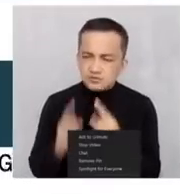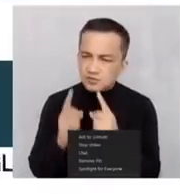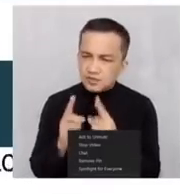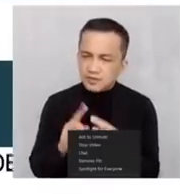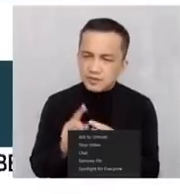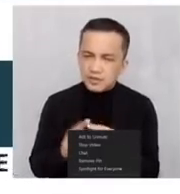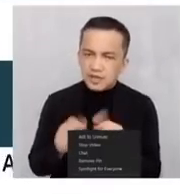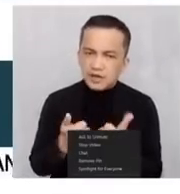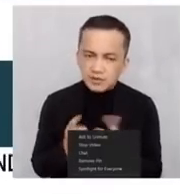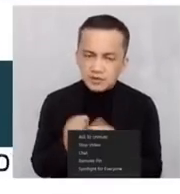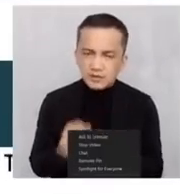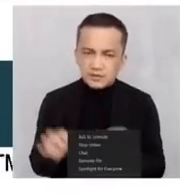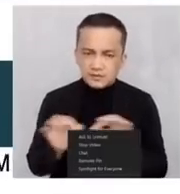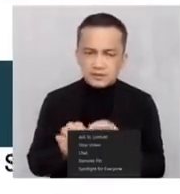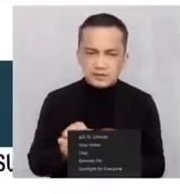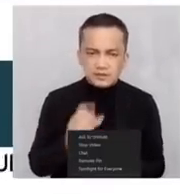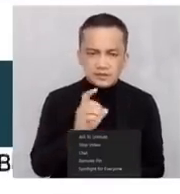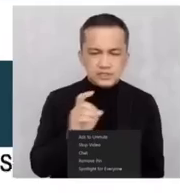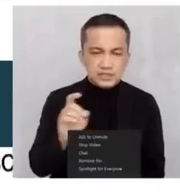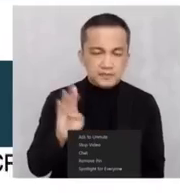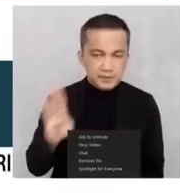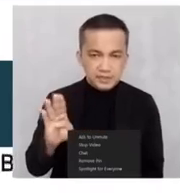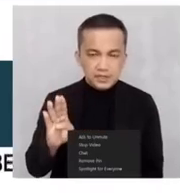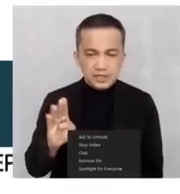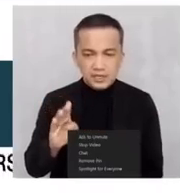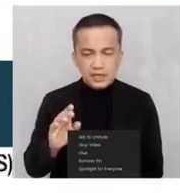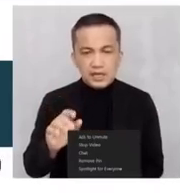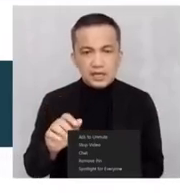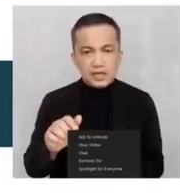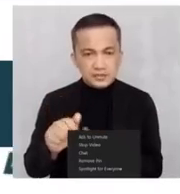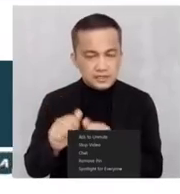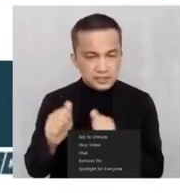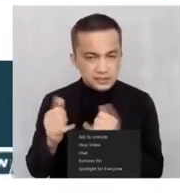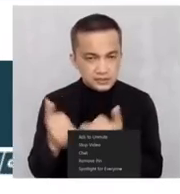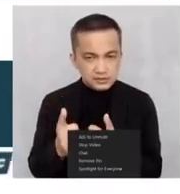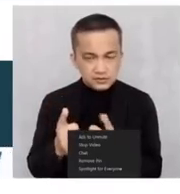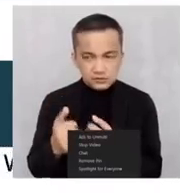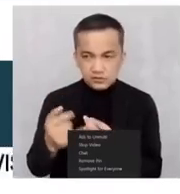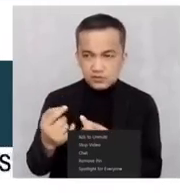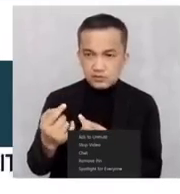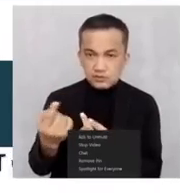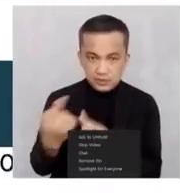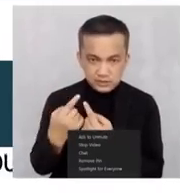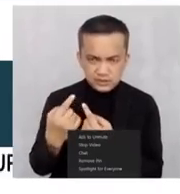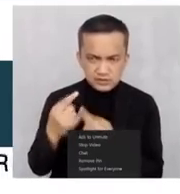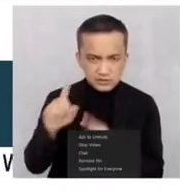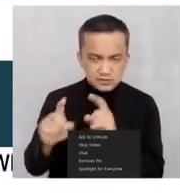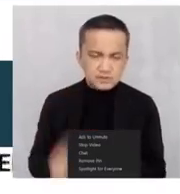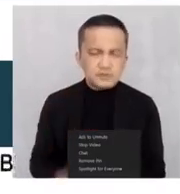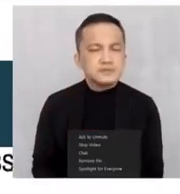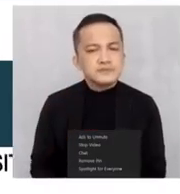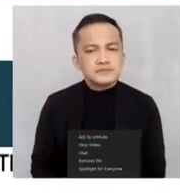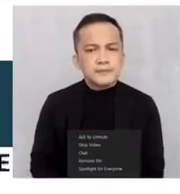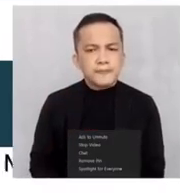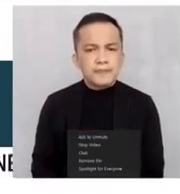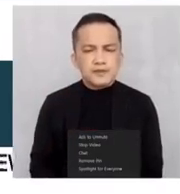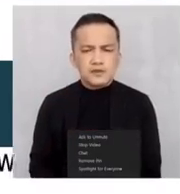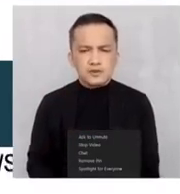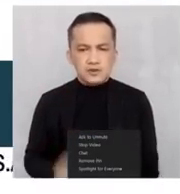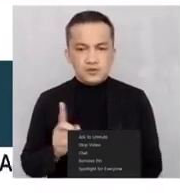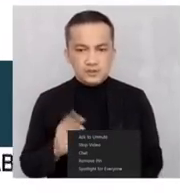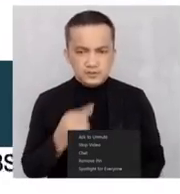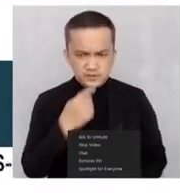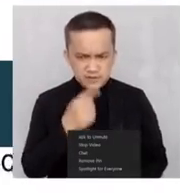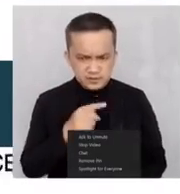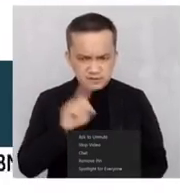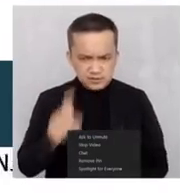is for the DDB, the ad agency, to also answer your questions. Ano ho ba ang mga itatanong nyo sa